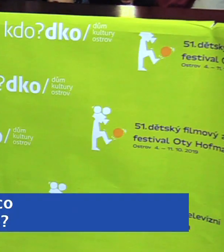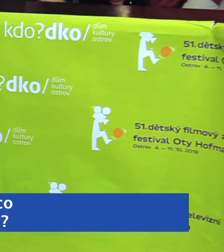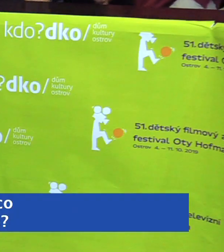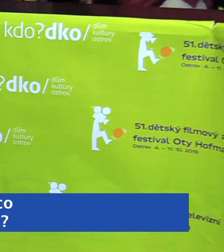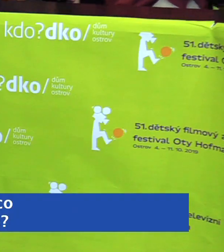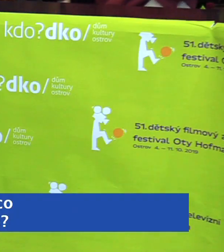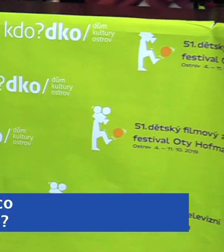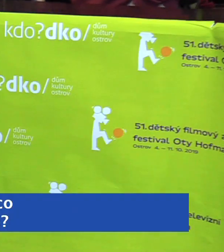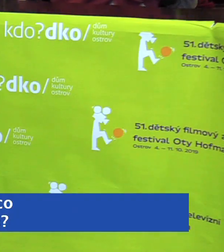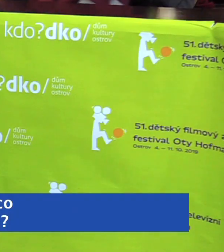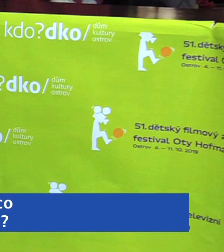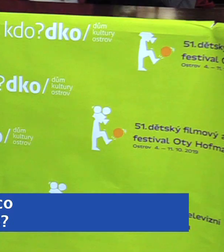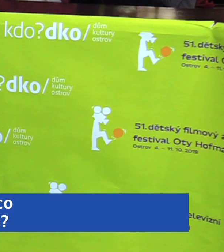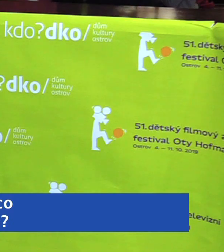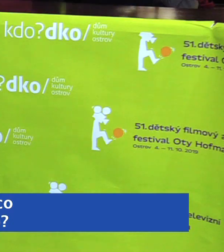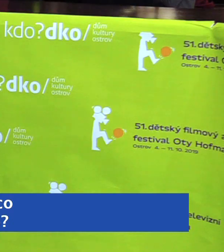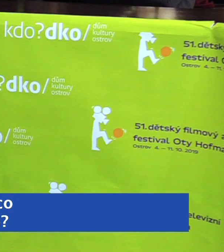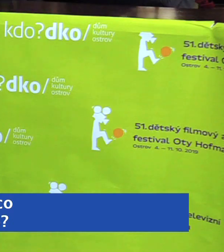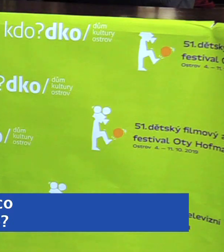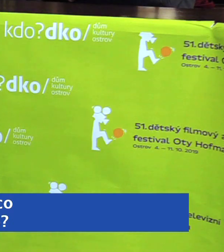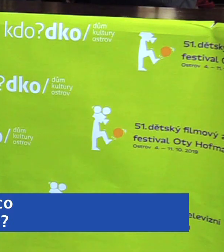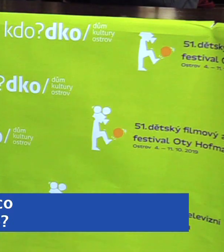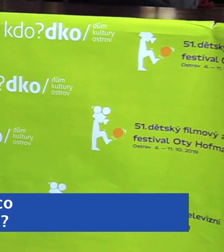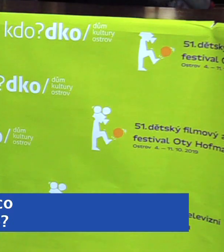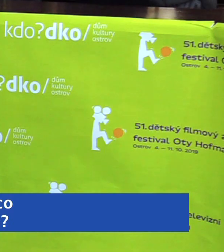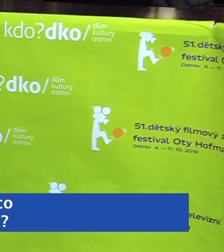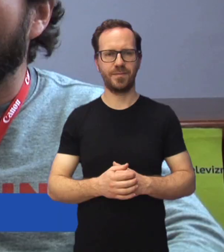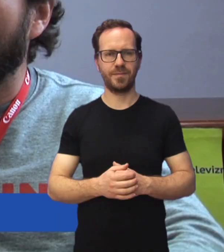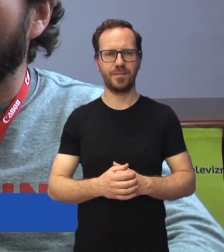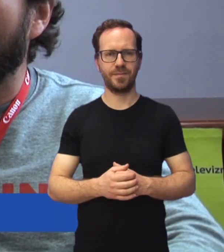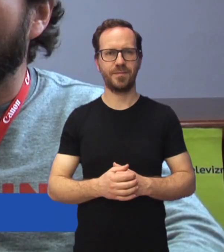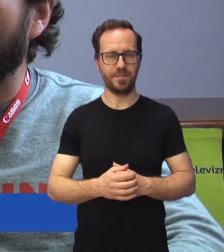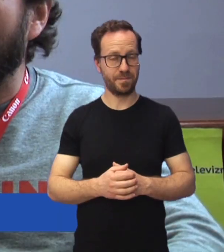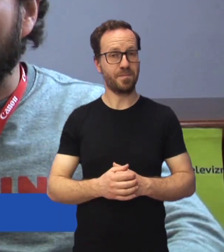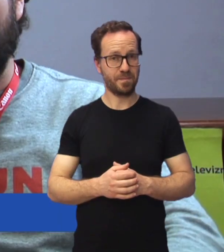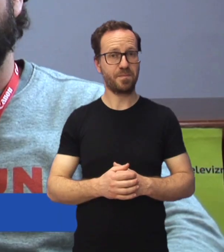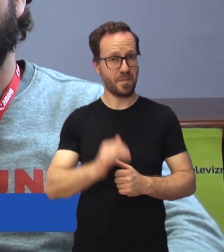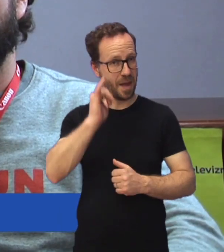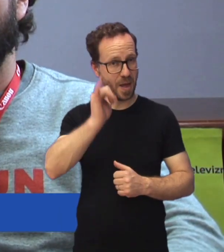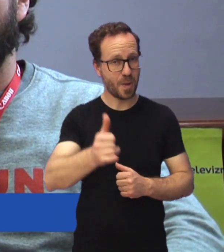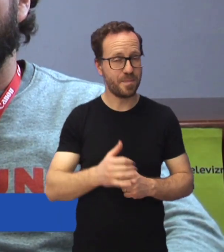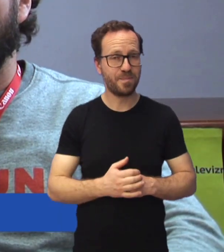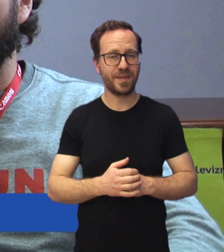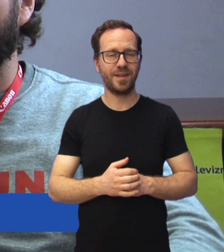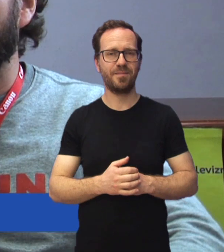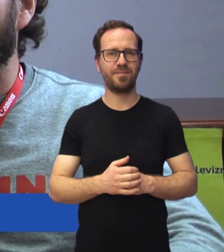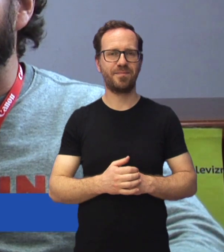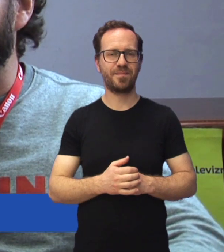Přihodilo se během natáčení něco mimořádného? Něco zajímavého? Ano.